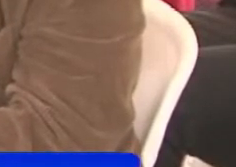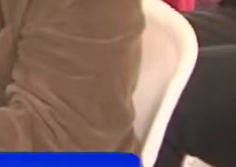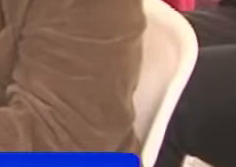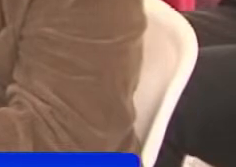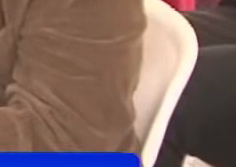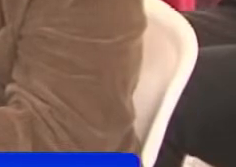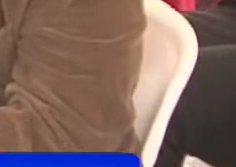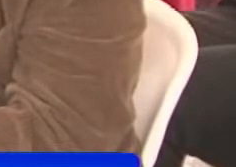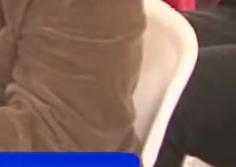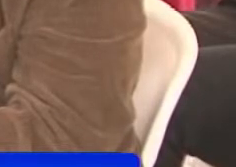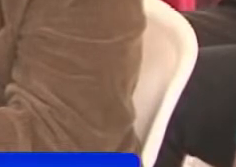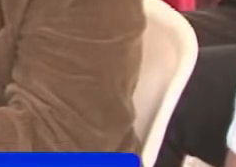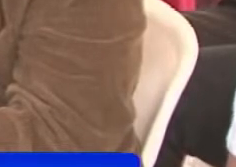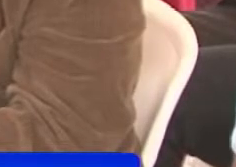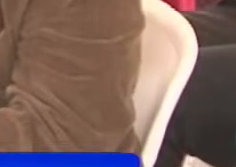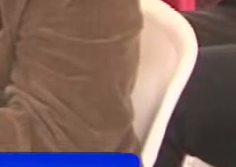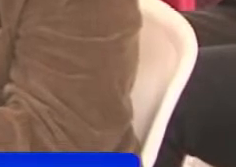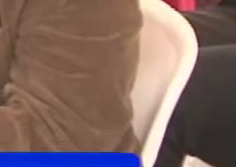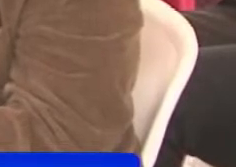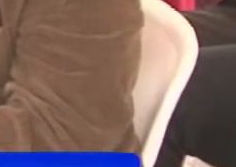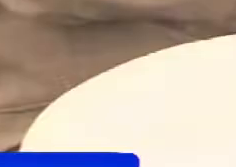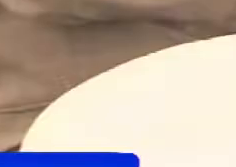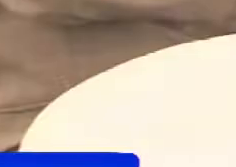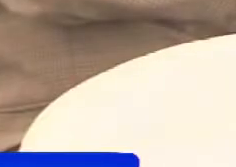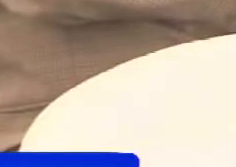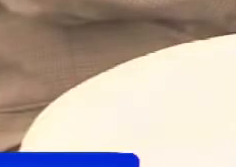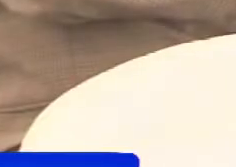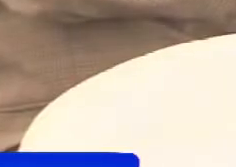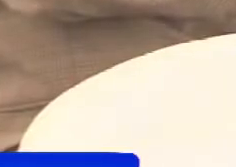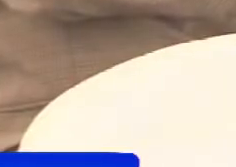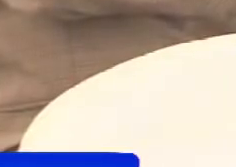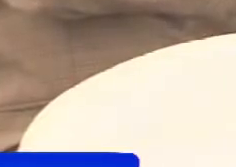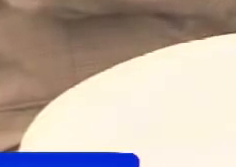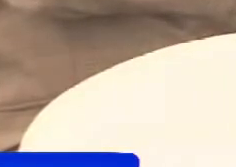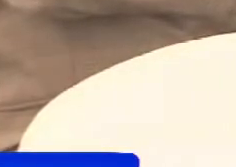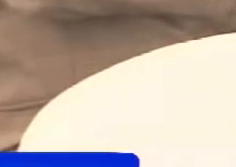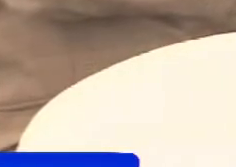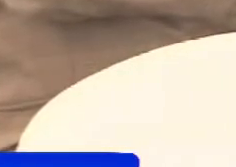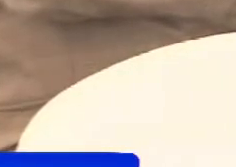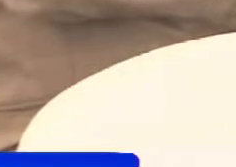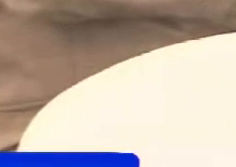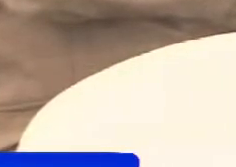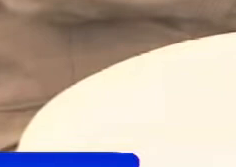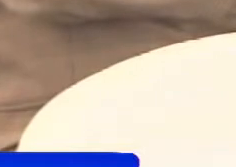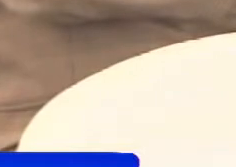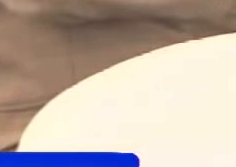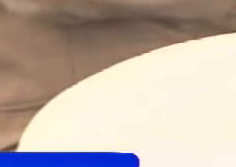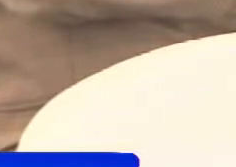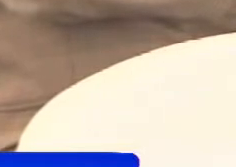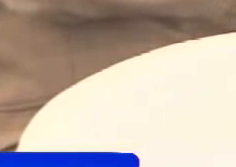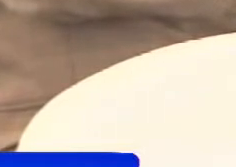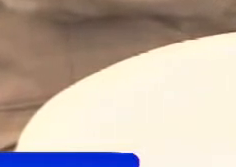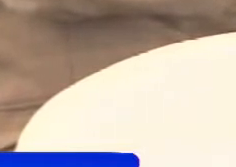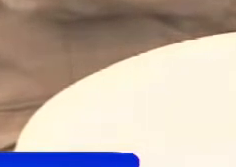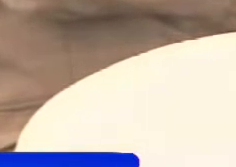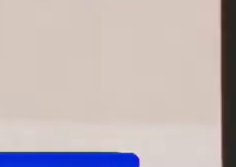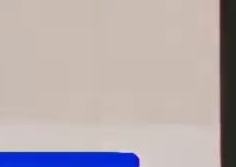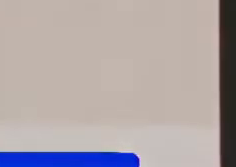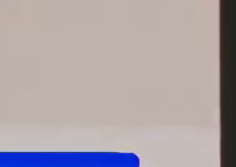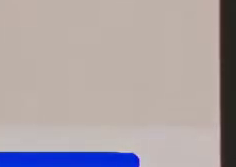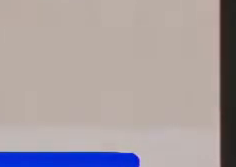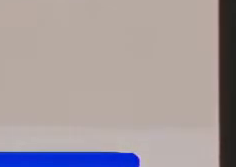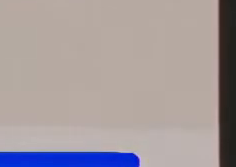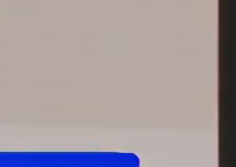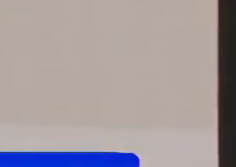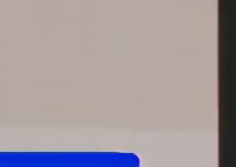ile Komura. Simona ijua? Inakuwa ni karama mingi sana. Kwa hapa. Kwa hiyo jukumu ya kuanzisha bodi sema